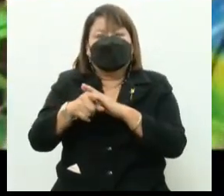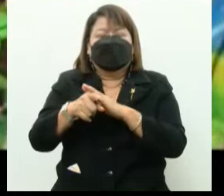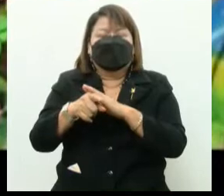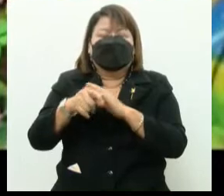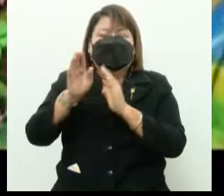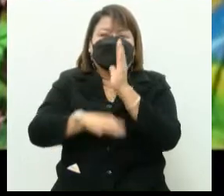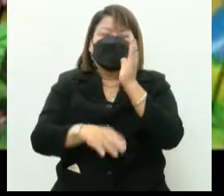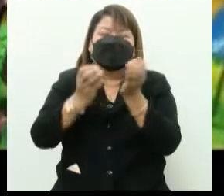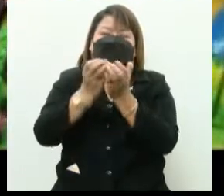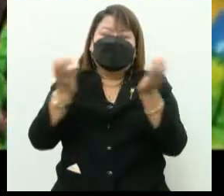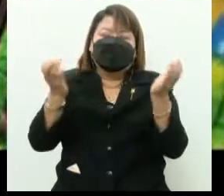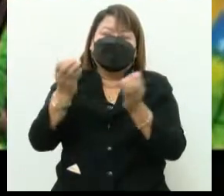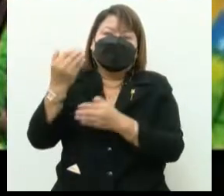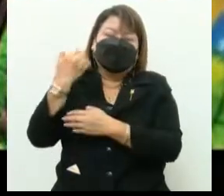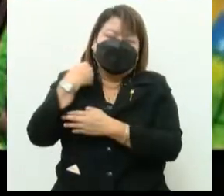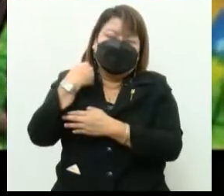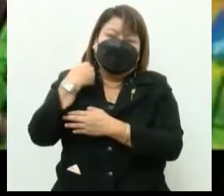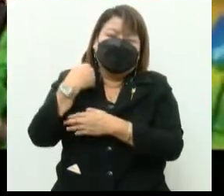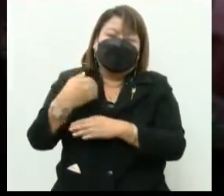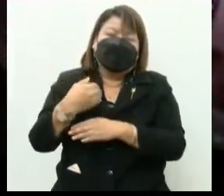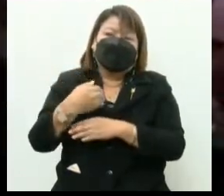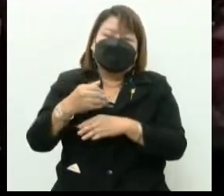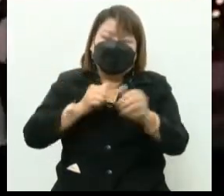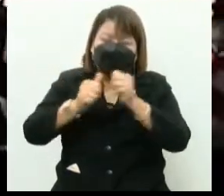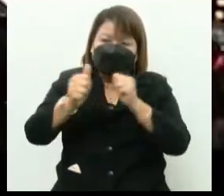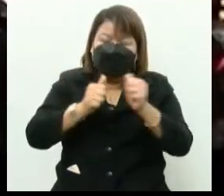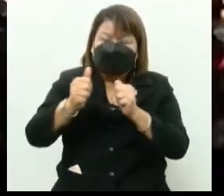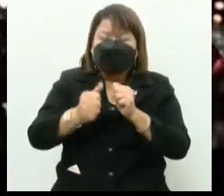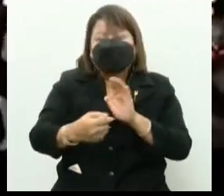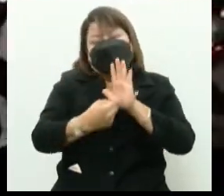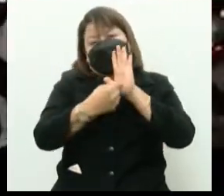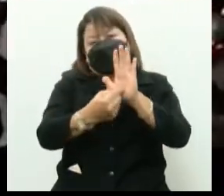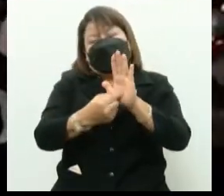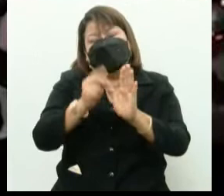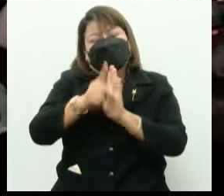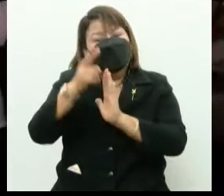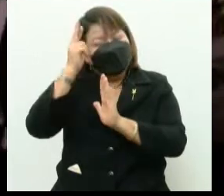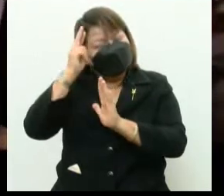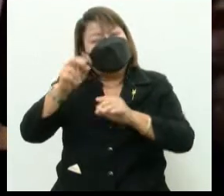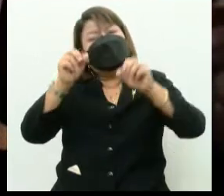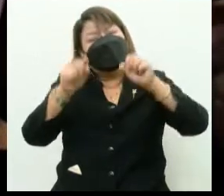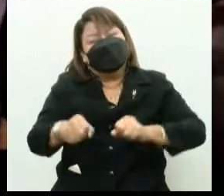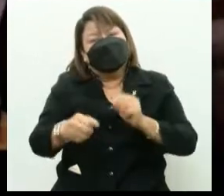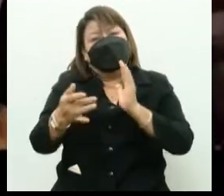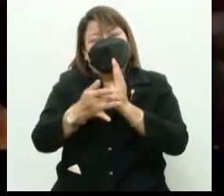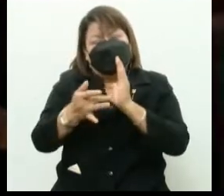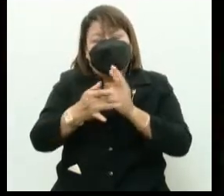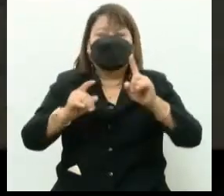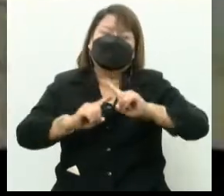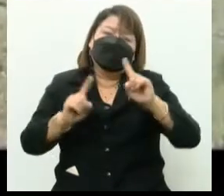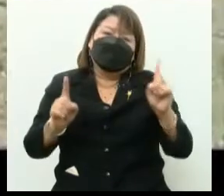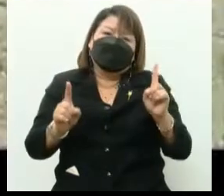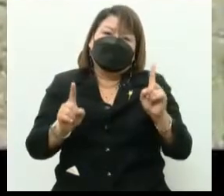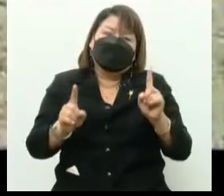ชเขต2มุ่งเน้นให้เป็นเวทีสำหรับนักเรียนได้แสดงออกถึงความรู้ความสามารถทักษะทางด้านต่างๆ